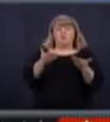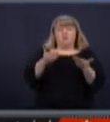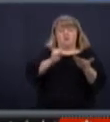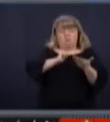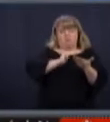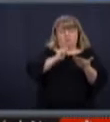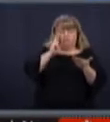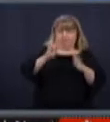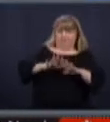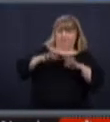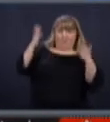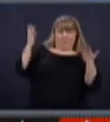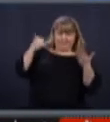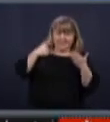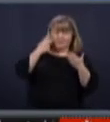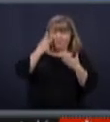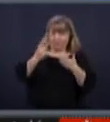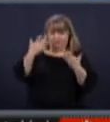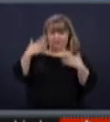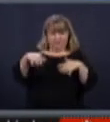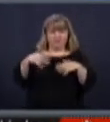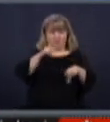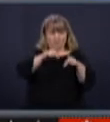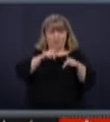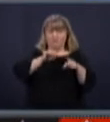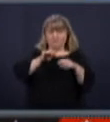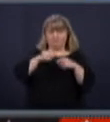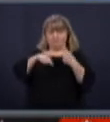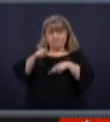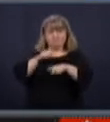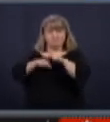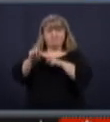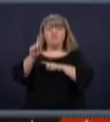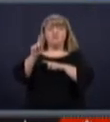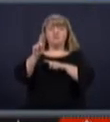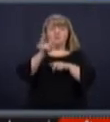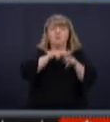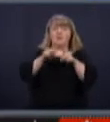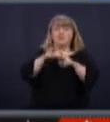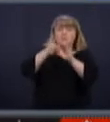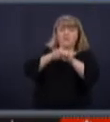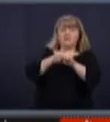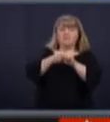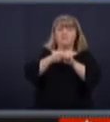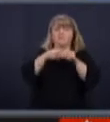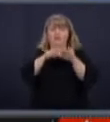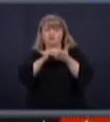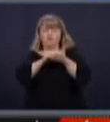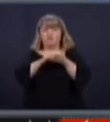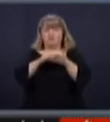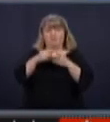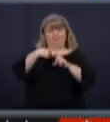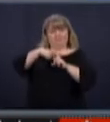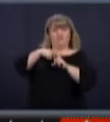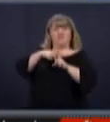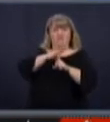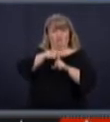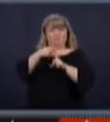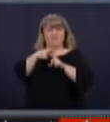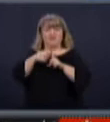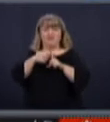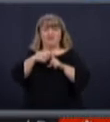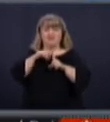très impressionné. C'est certain que les gens qui font l'étude sont très optimistes, là, mais ça serait quand même extraordinaire,